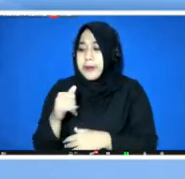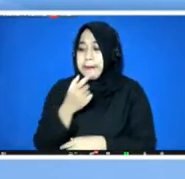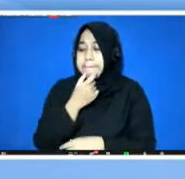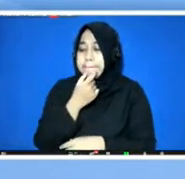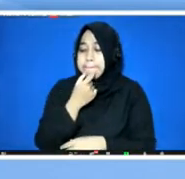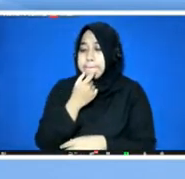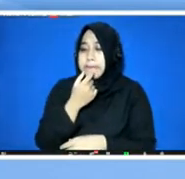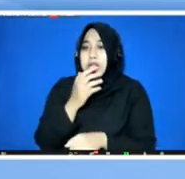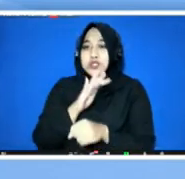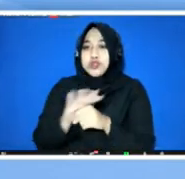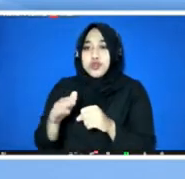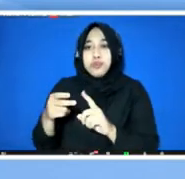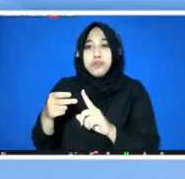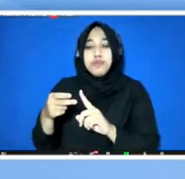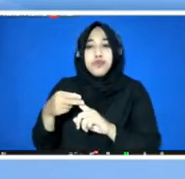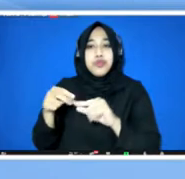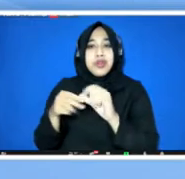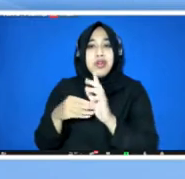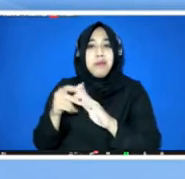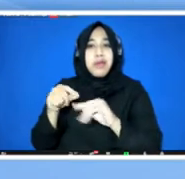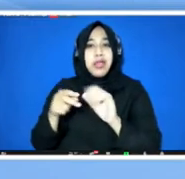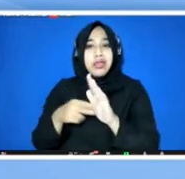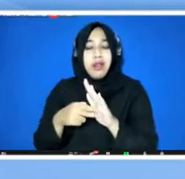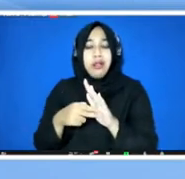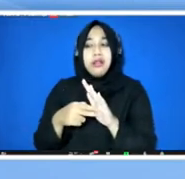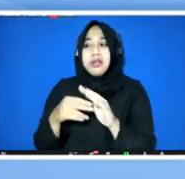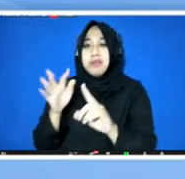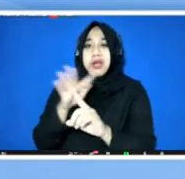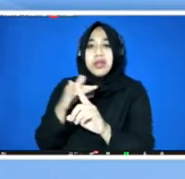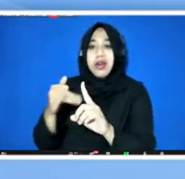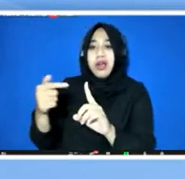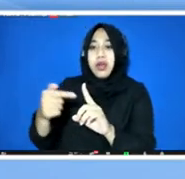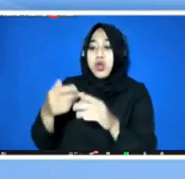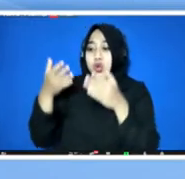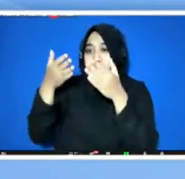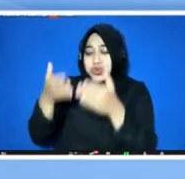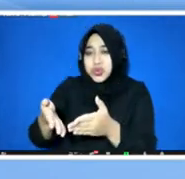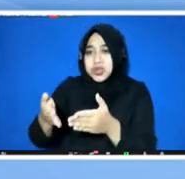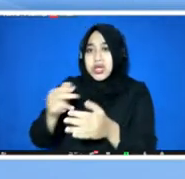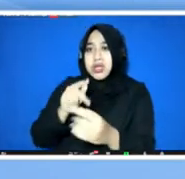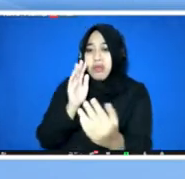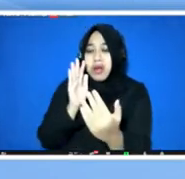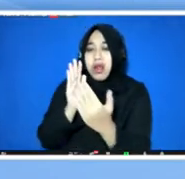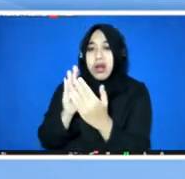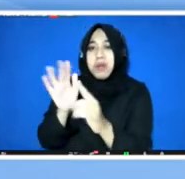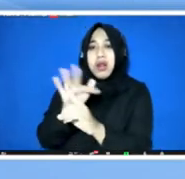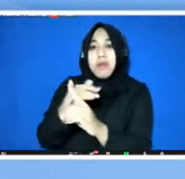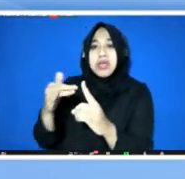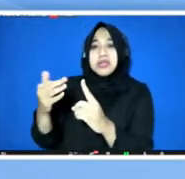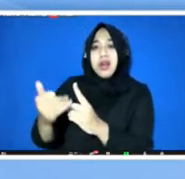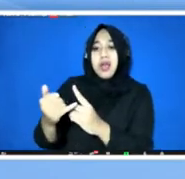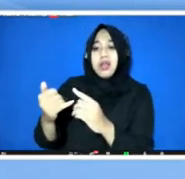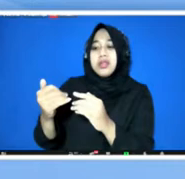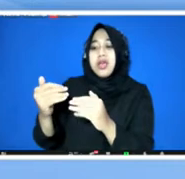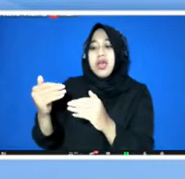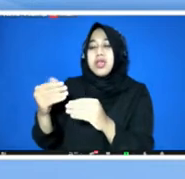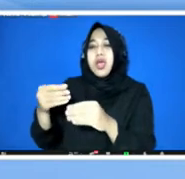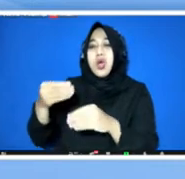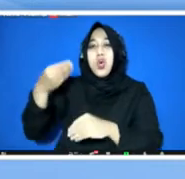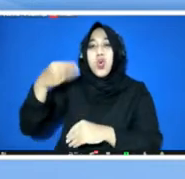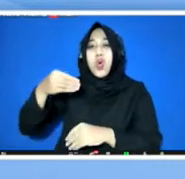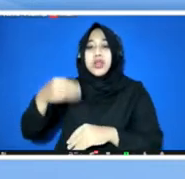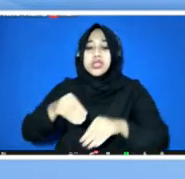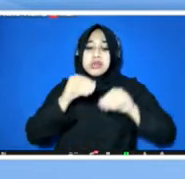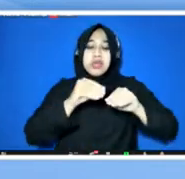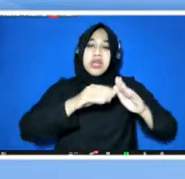cukup fundamental di masyarakat khususnya ketika kita berhadapan dengan masyarakat dengan tingkat pendidikan yang relatif